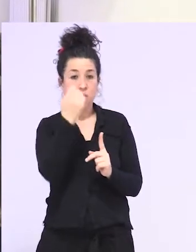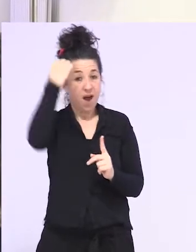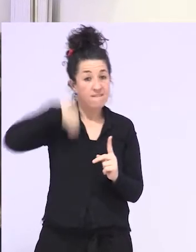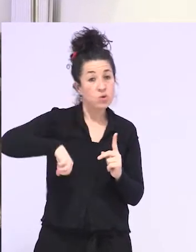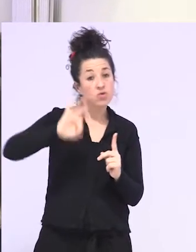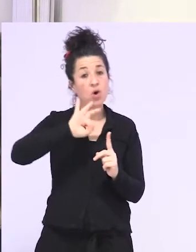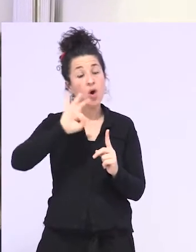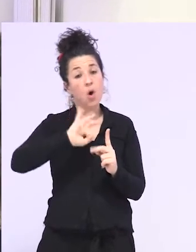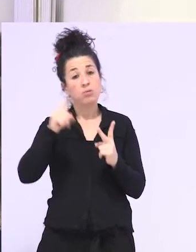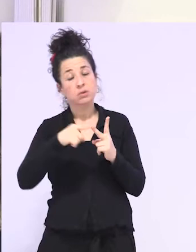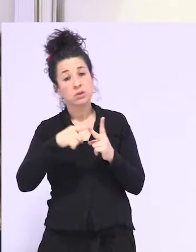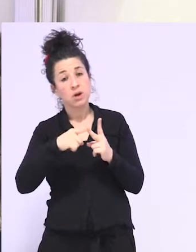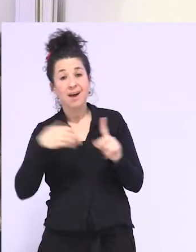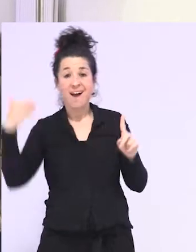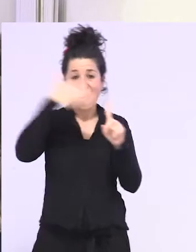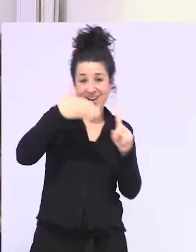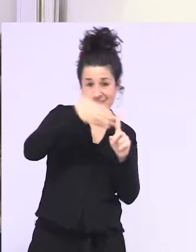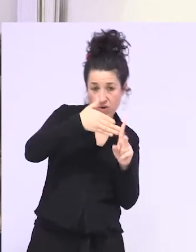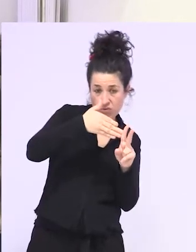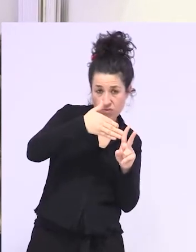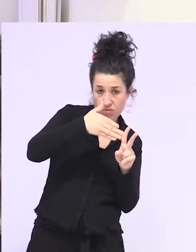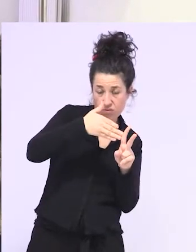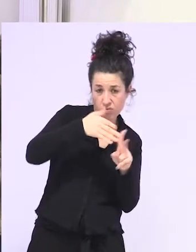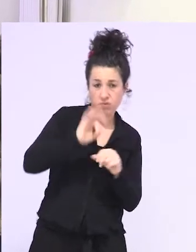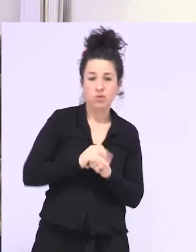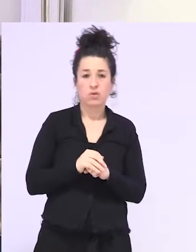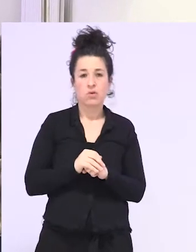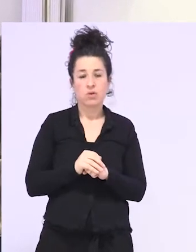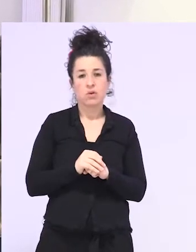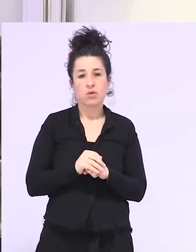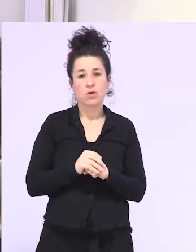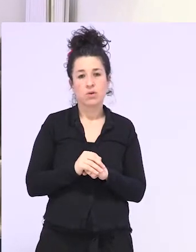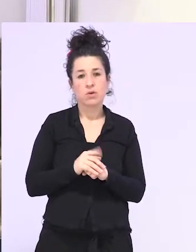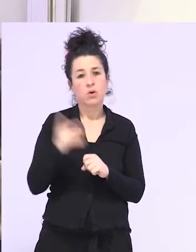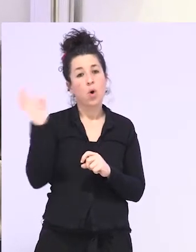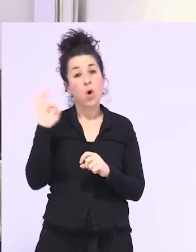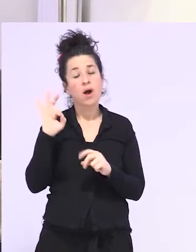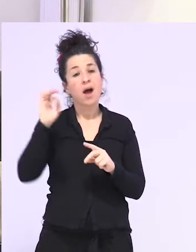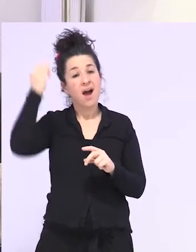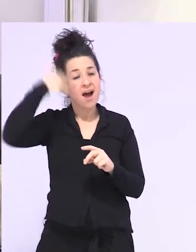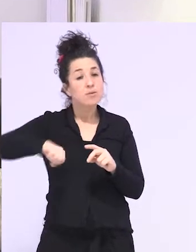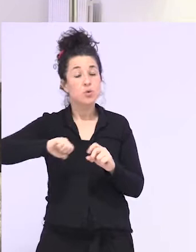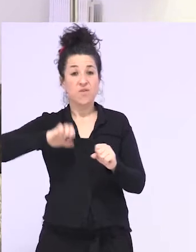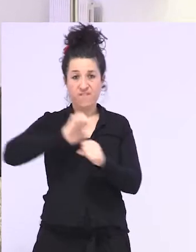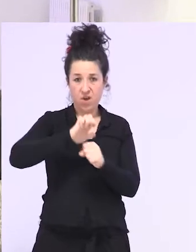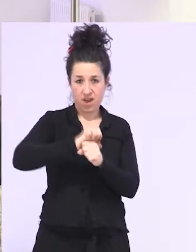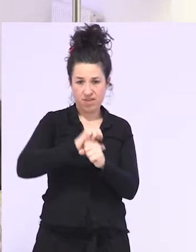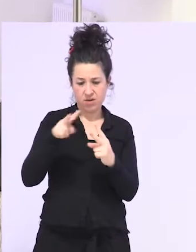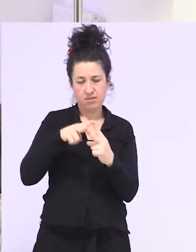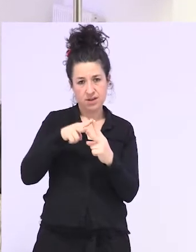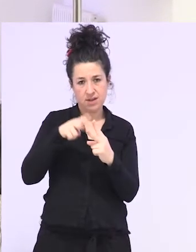eta beste batetikan erasoa edo gaztelera izango litzatekeena abuso y violación, ez? Zein da bien